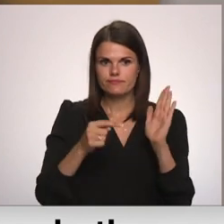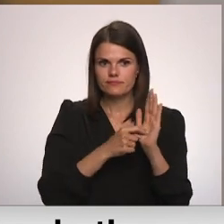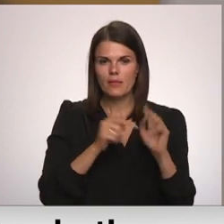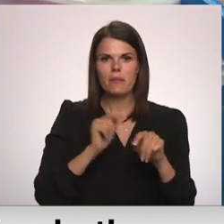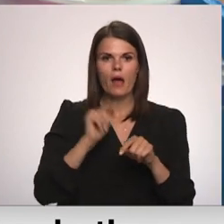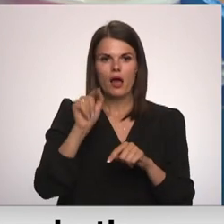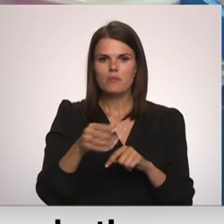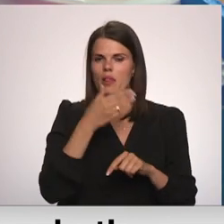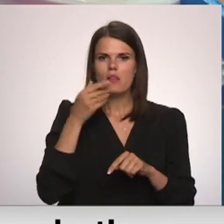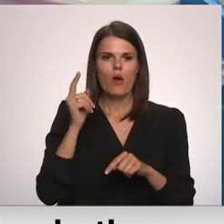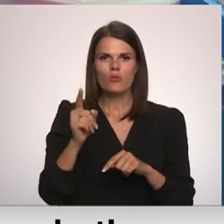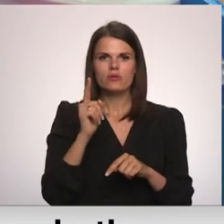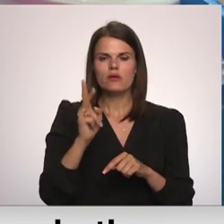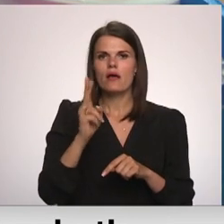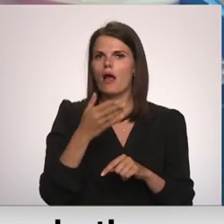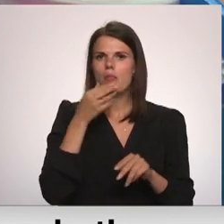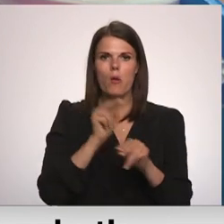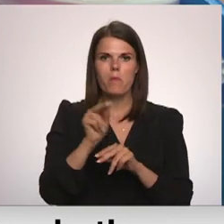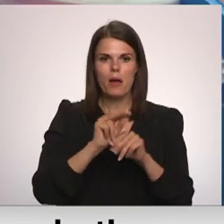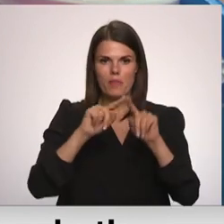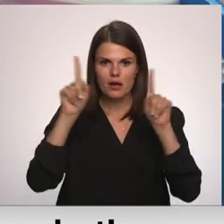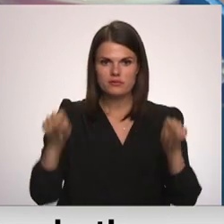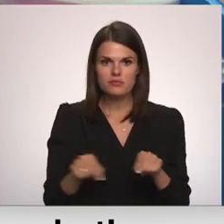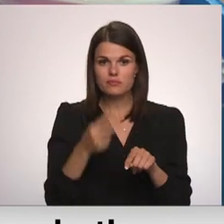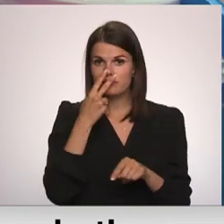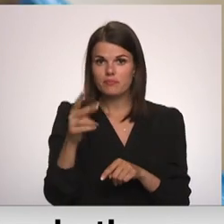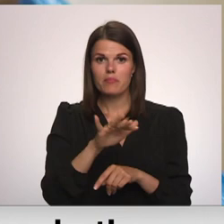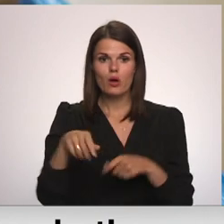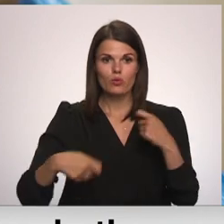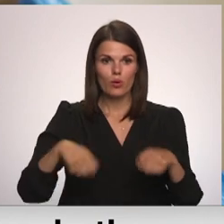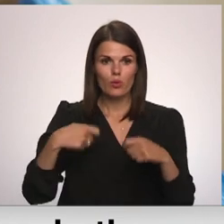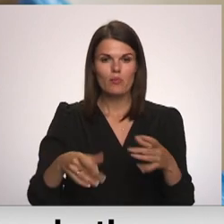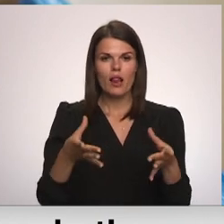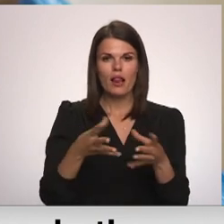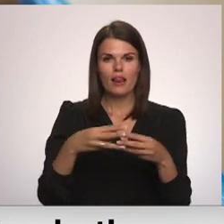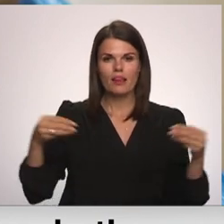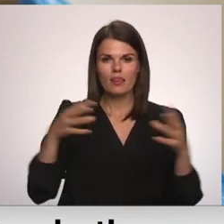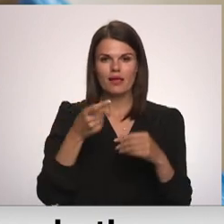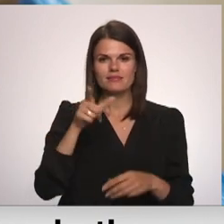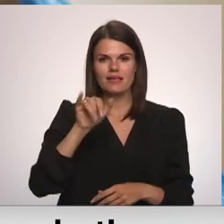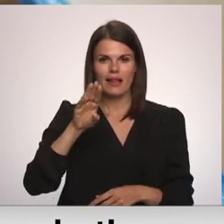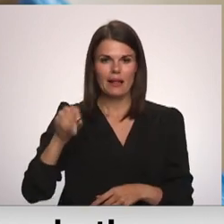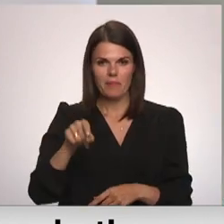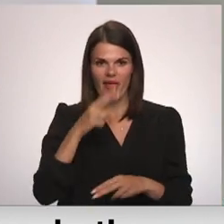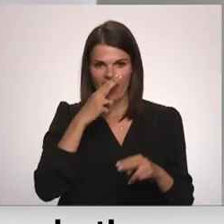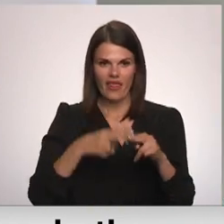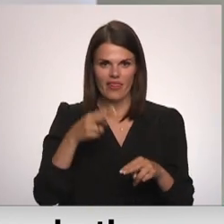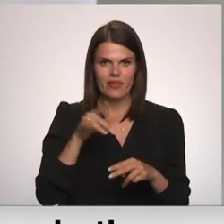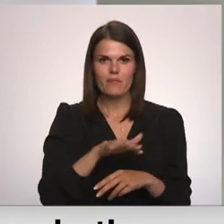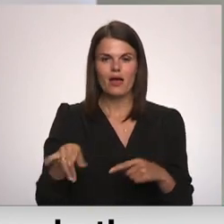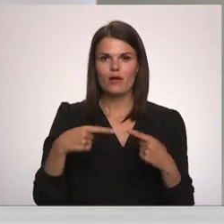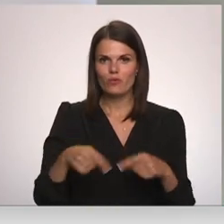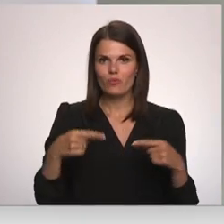nav tikai instrukcijas neesamība. Atklājies, ka izvēlētā bērnu rotaļlieta lipeklis jeb slaims ir indīgs. Bērnu